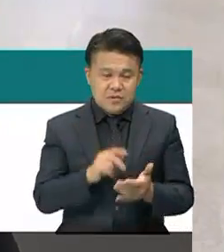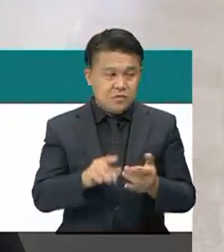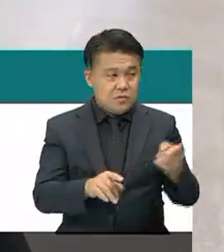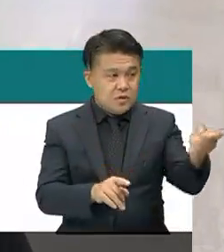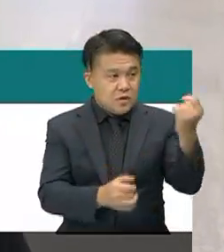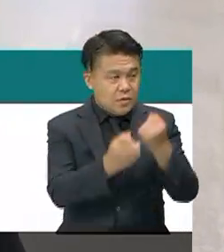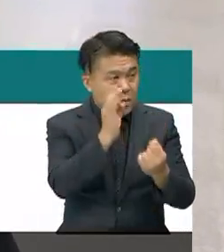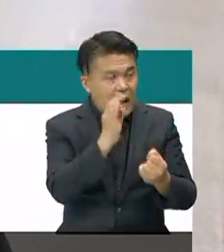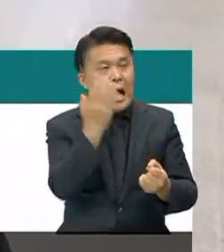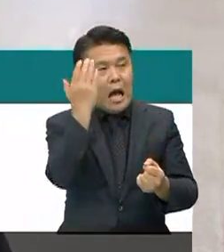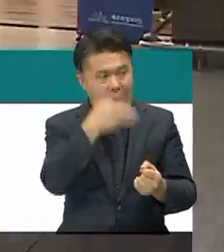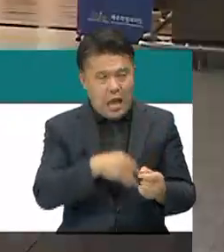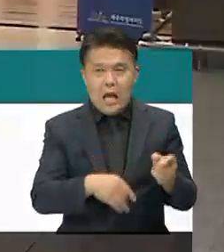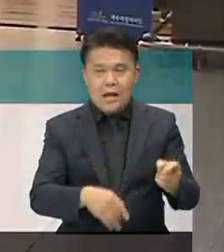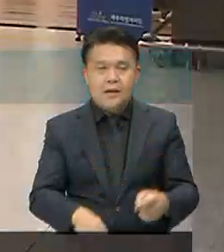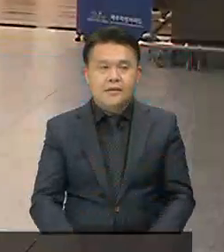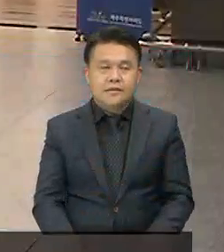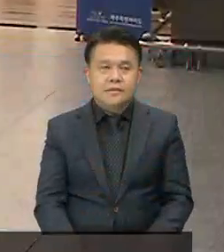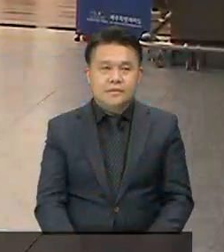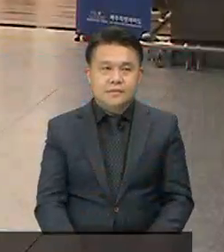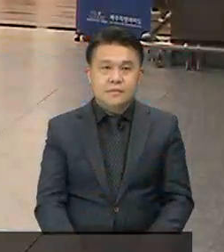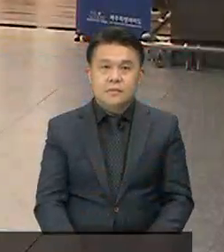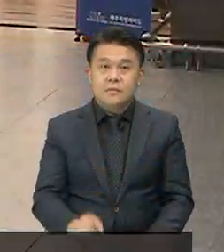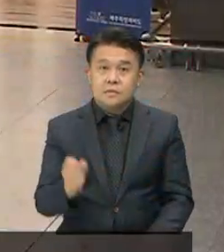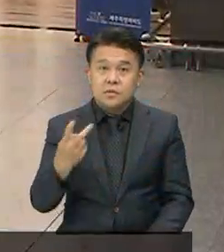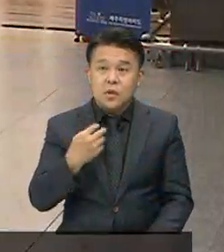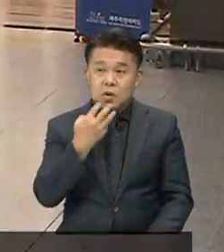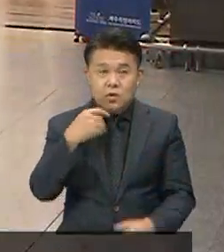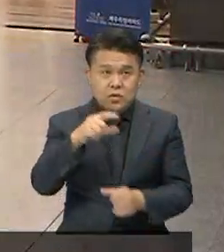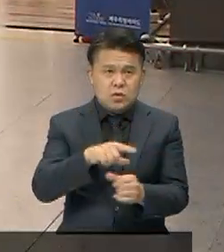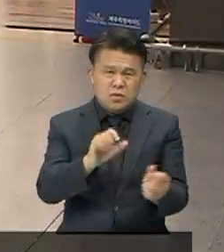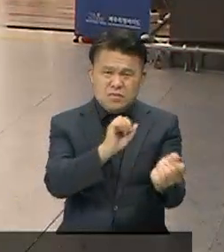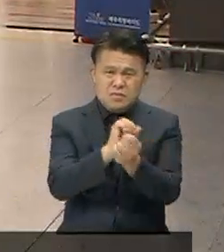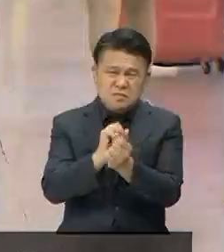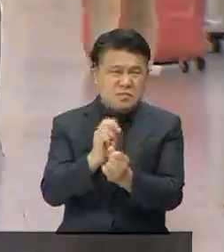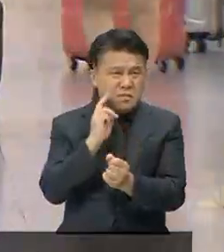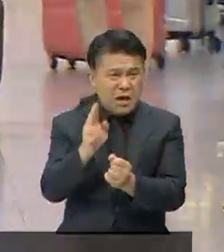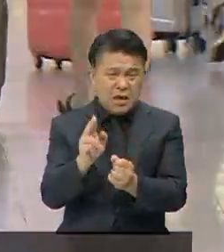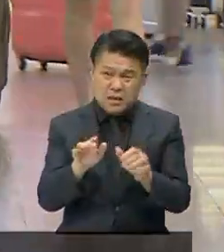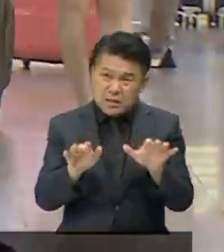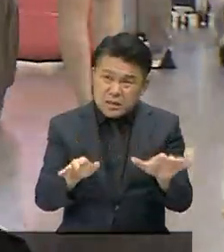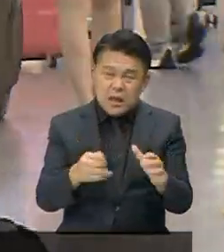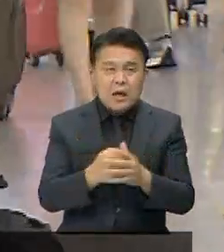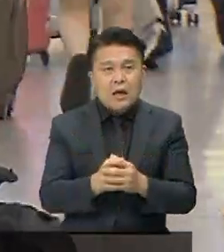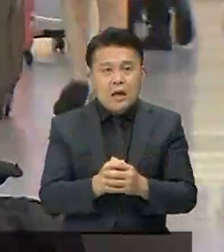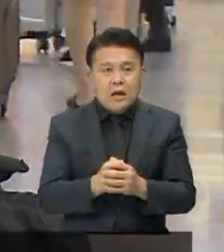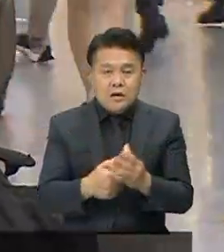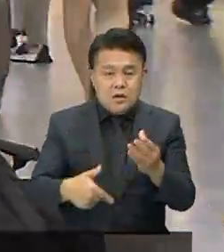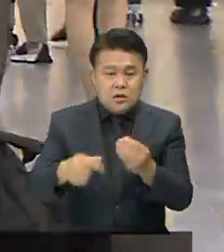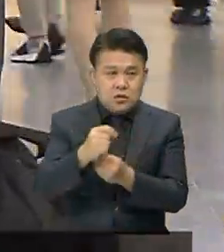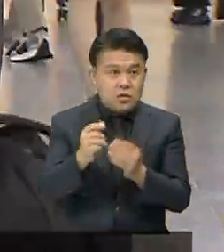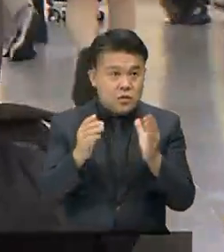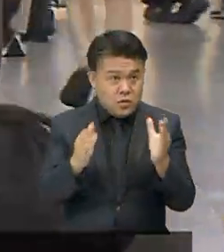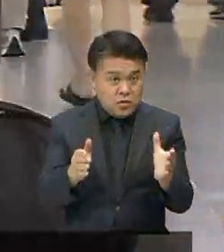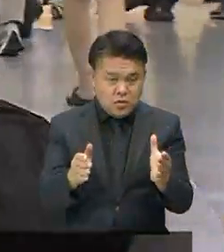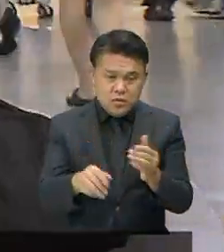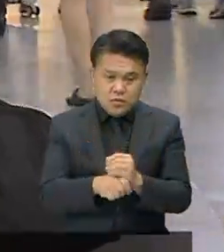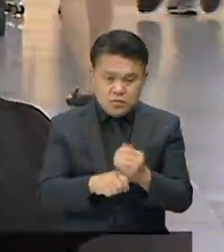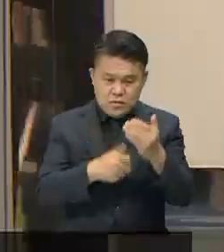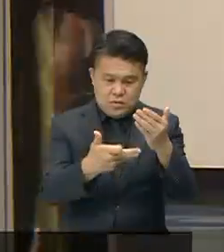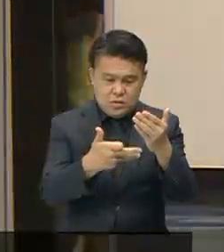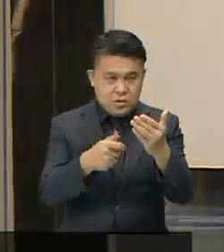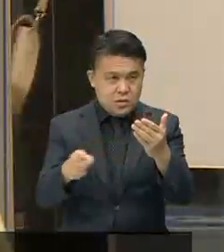그래서 내려서 지금 알게 됐어요. 문제는 수도권 확산세가 여전한 상황에서 추석 연휴인 오는